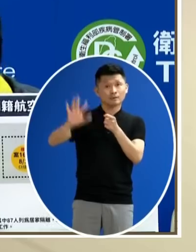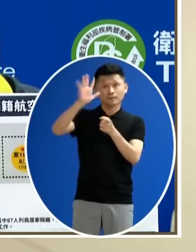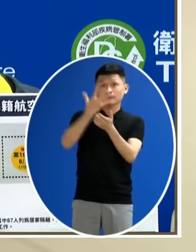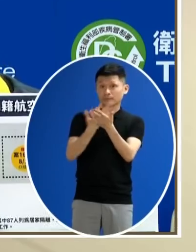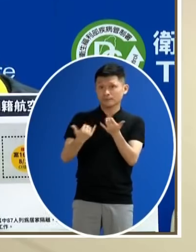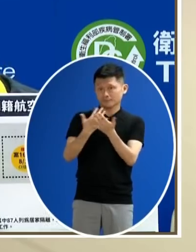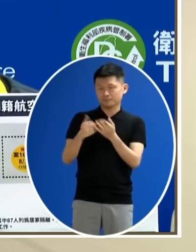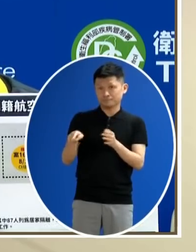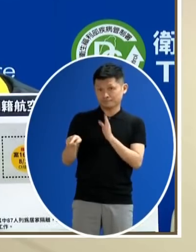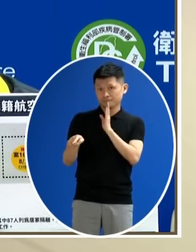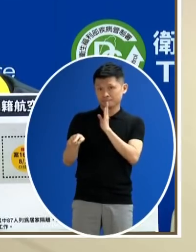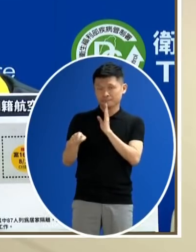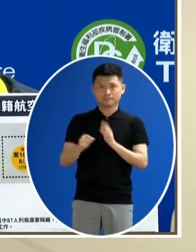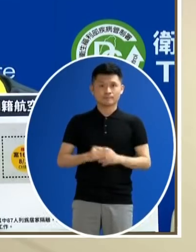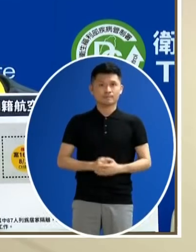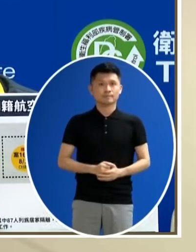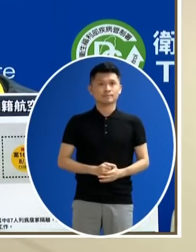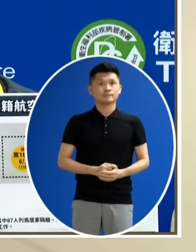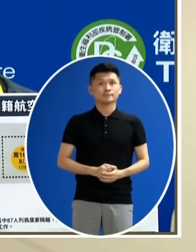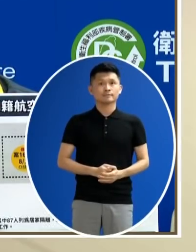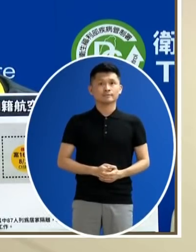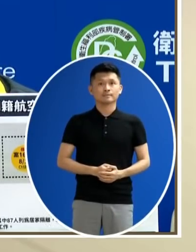生。